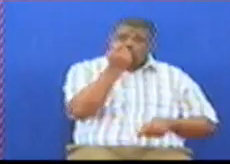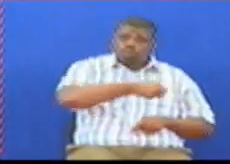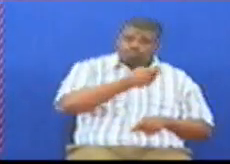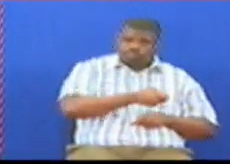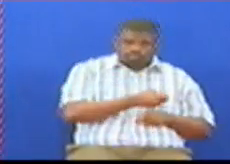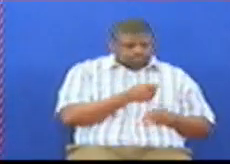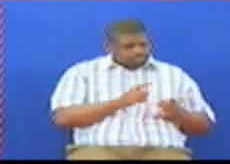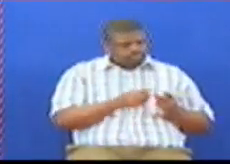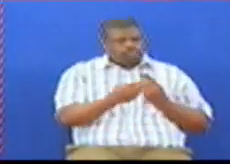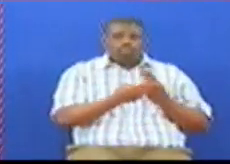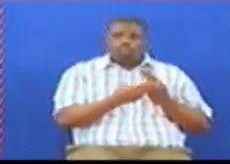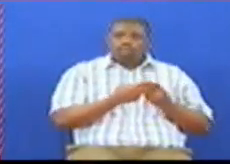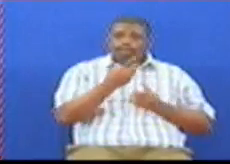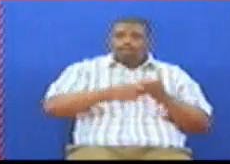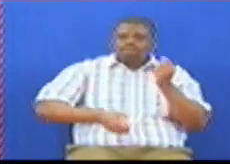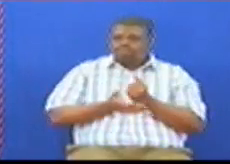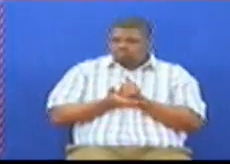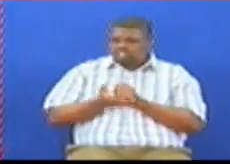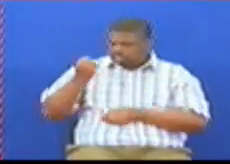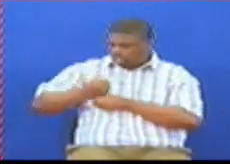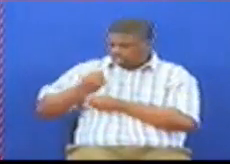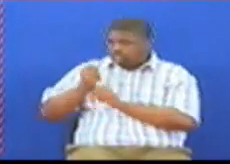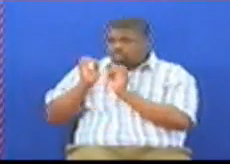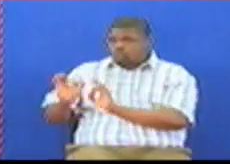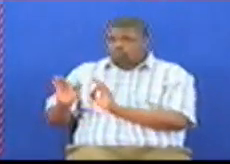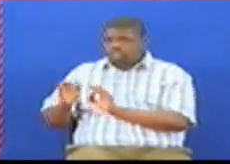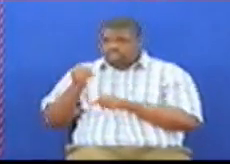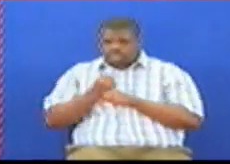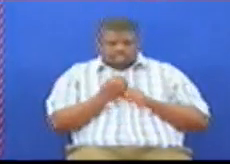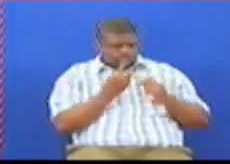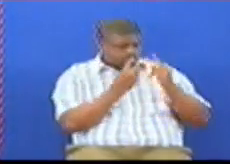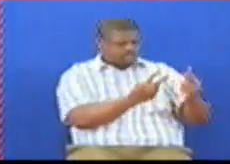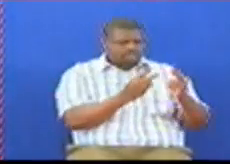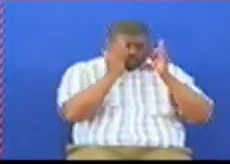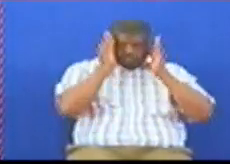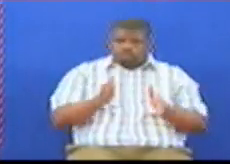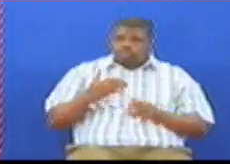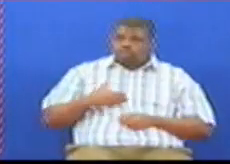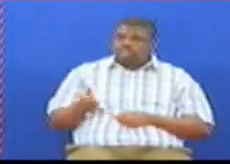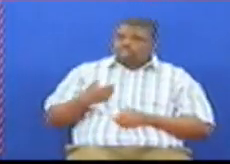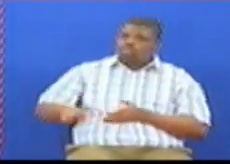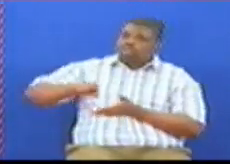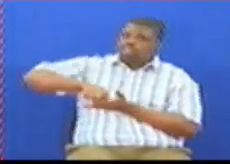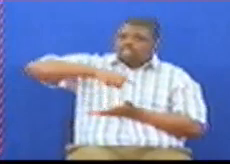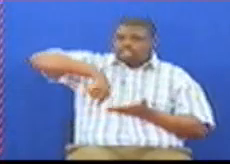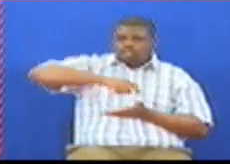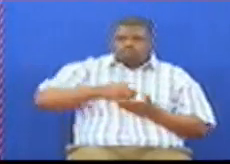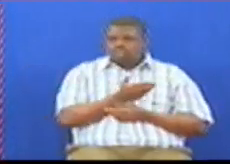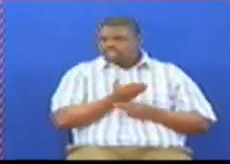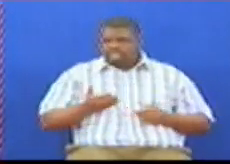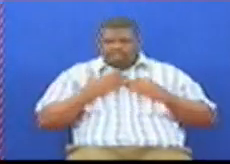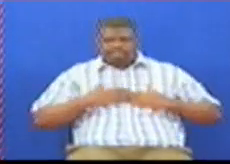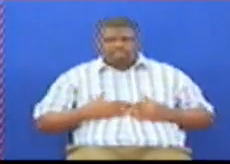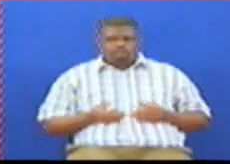Dr. John Pombe Magufuli. Kazi ni nzuri, kazi inaonekana. Mheshimiwa Waziri, niongezee kituo kingine cha afya. Umenipa